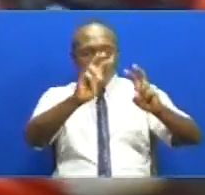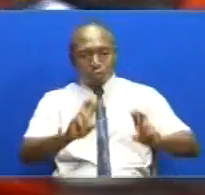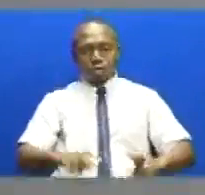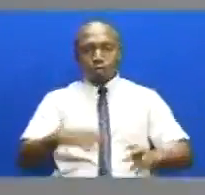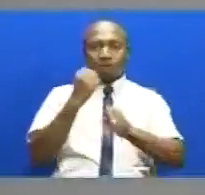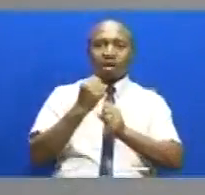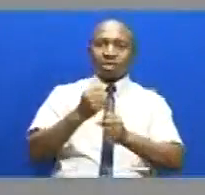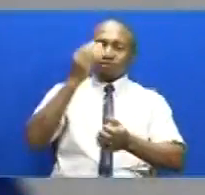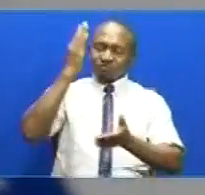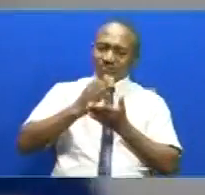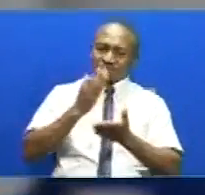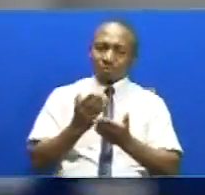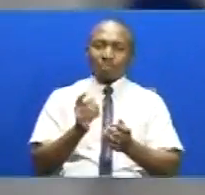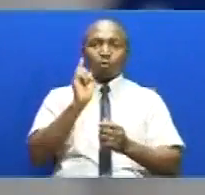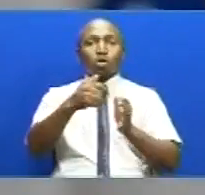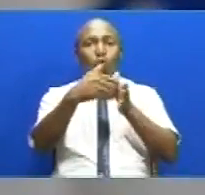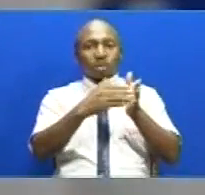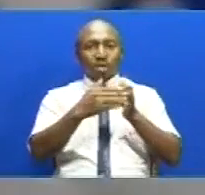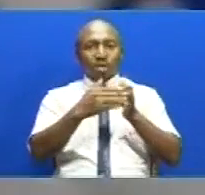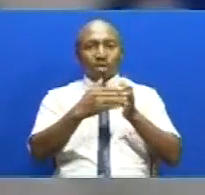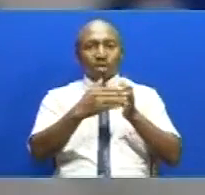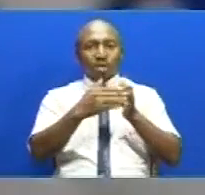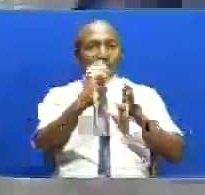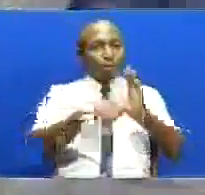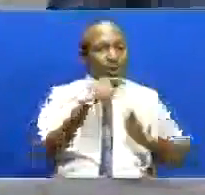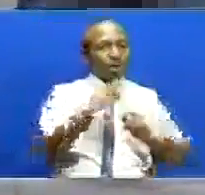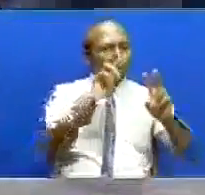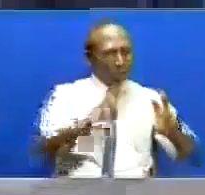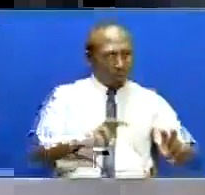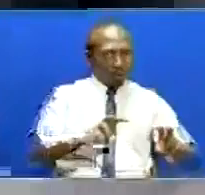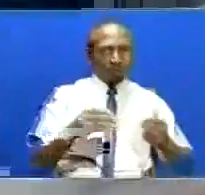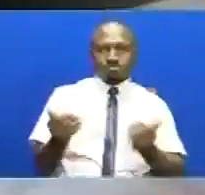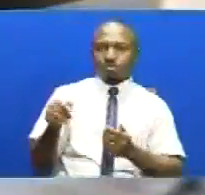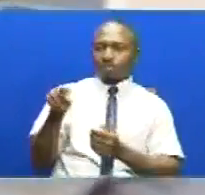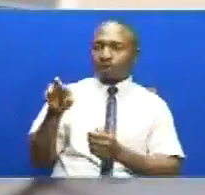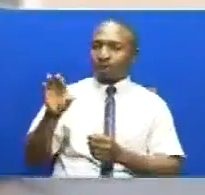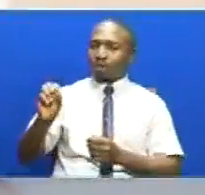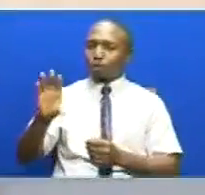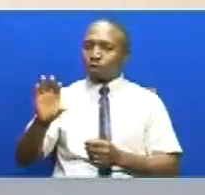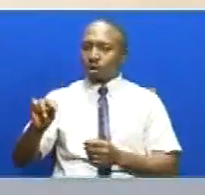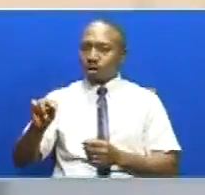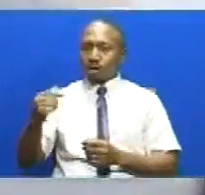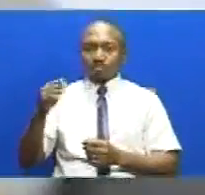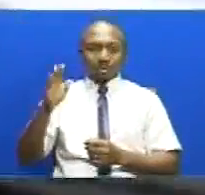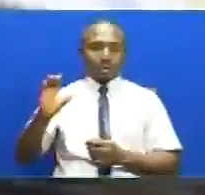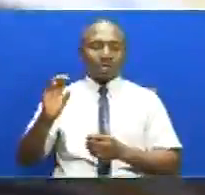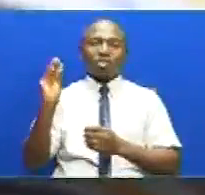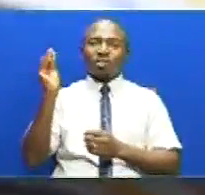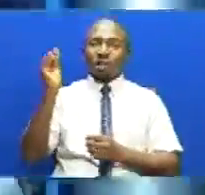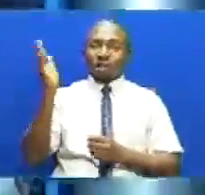haswa unaotakiwa. Kuna uzembe ambao umekagua. Mimi ni Grayson Kakuru, TBC